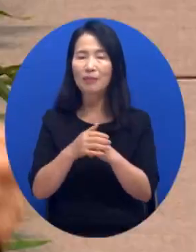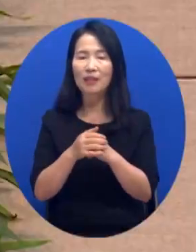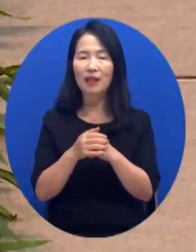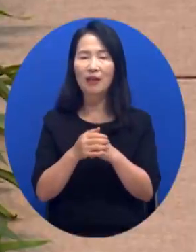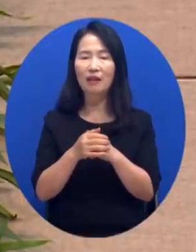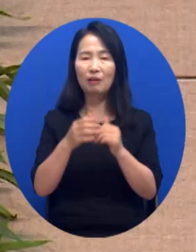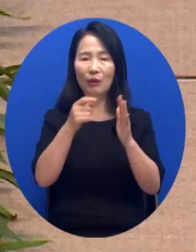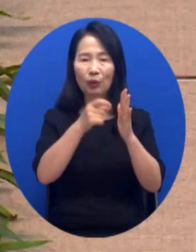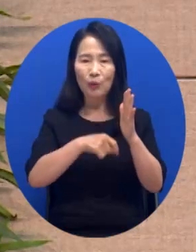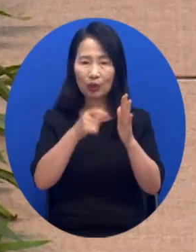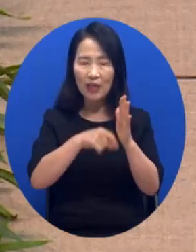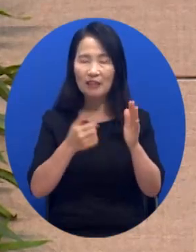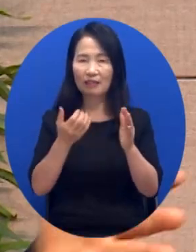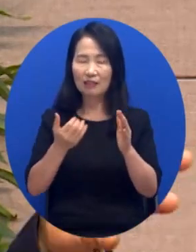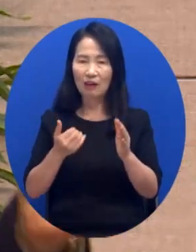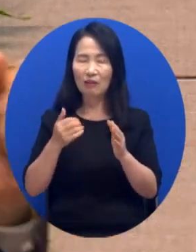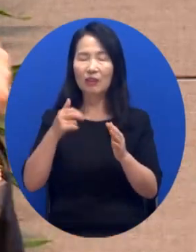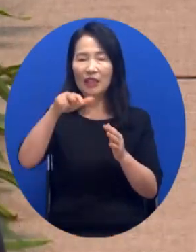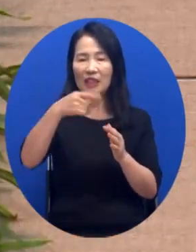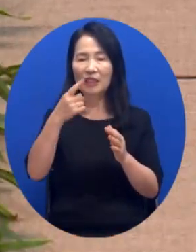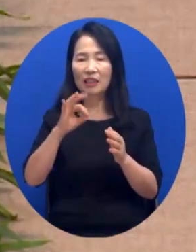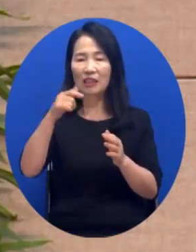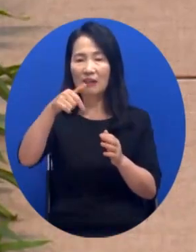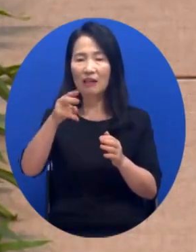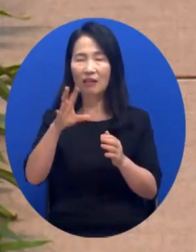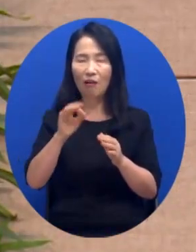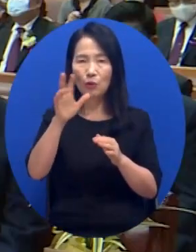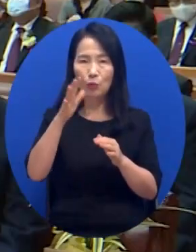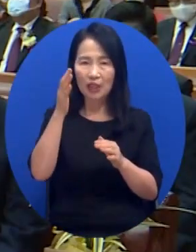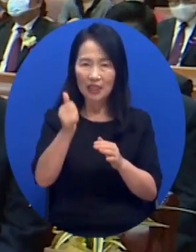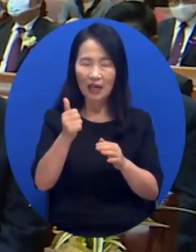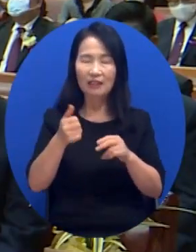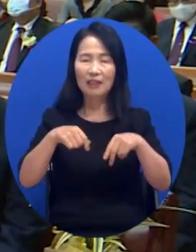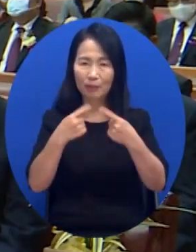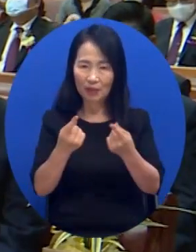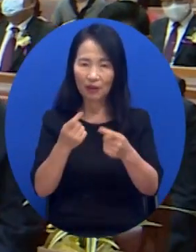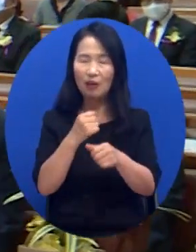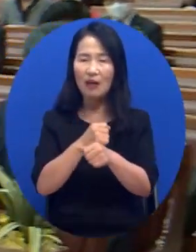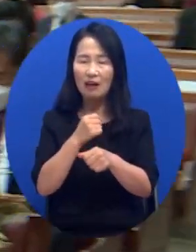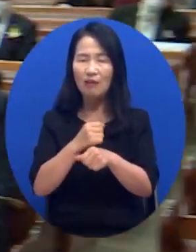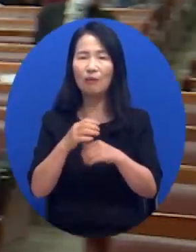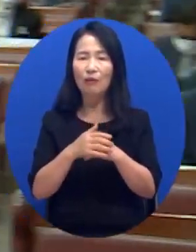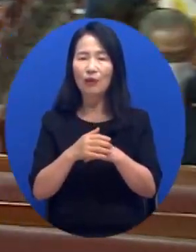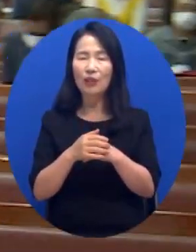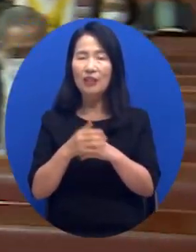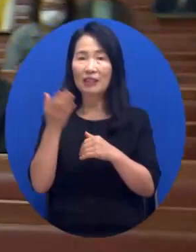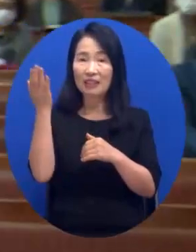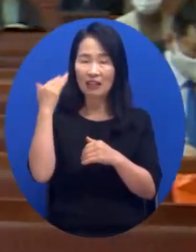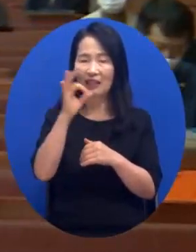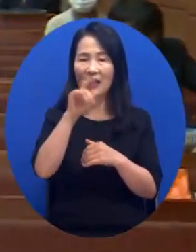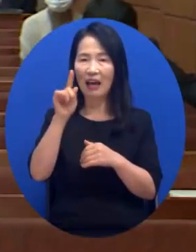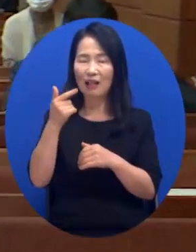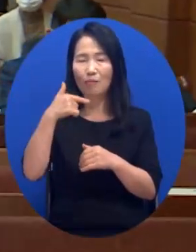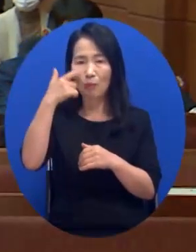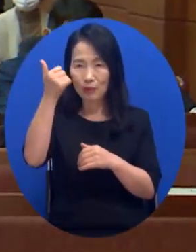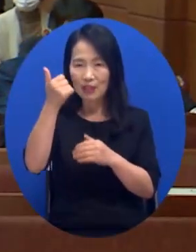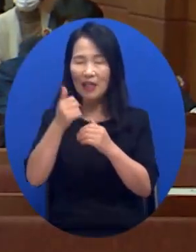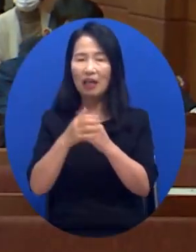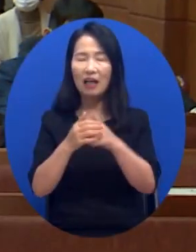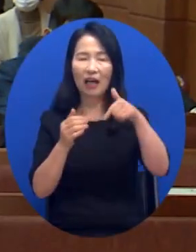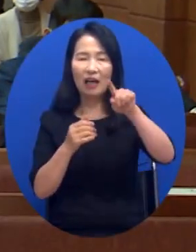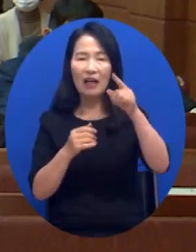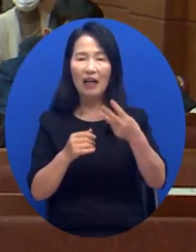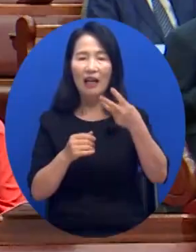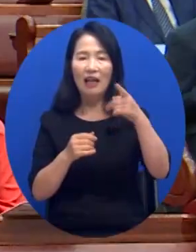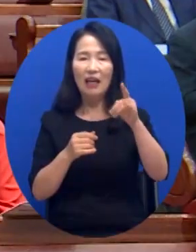교단 증경총회장과 임원 등이 참석한 예배에서는 90회기 총회장인 안영로 목사가 갈렙의